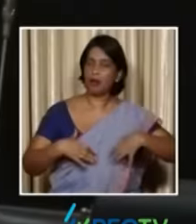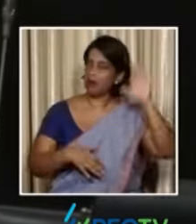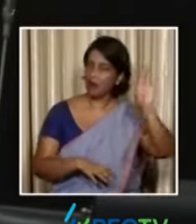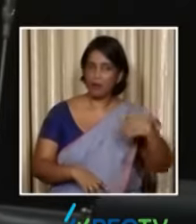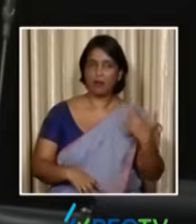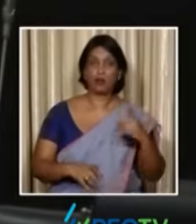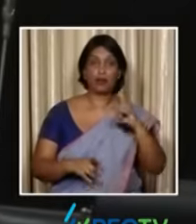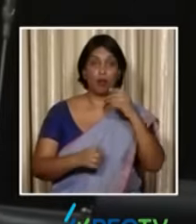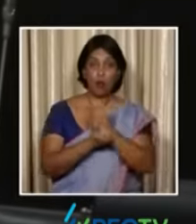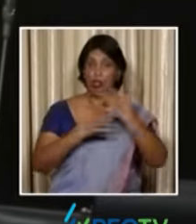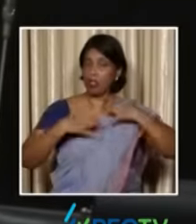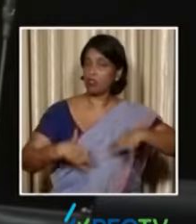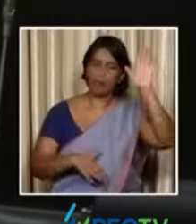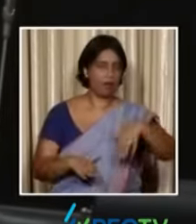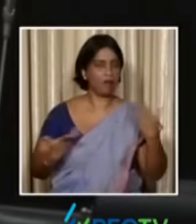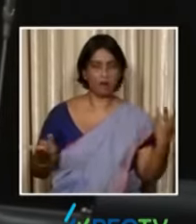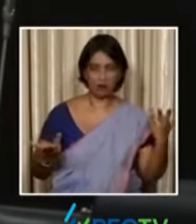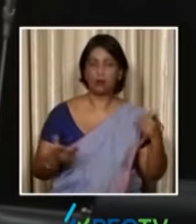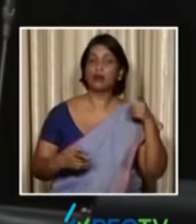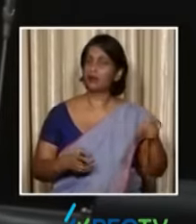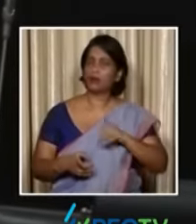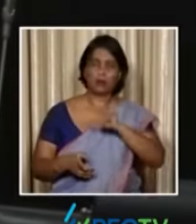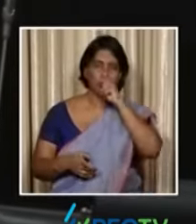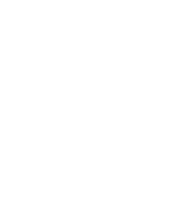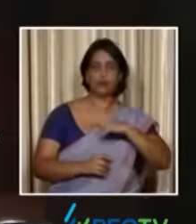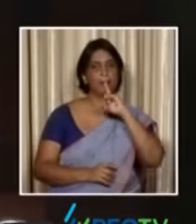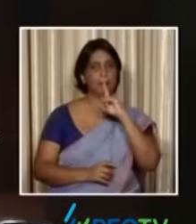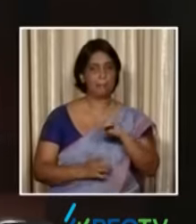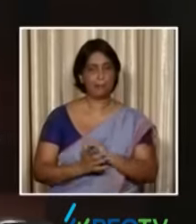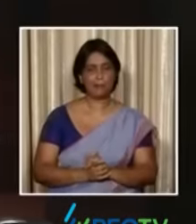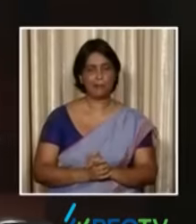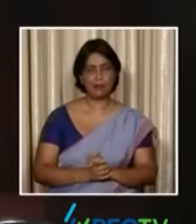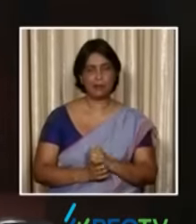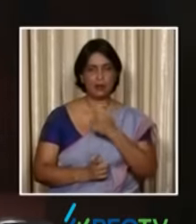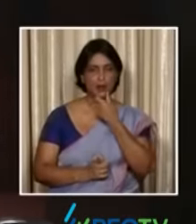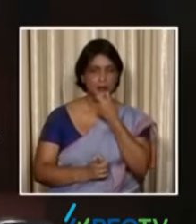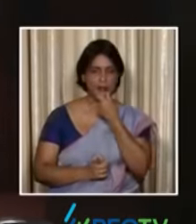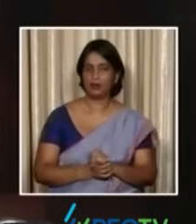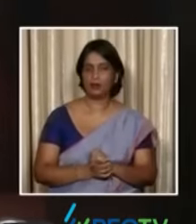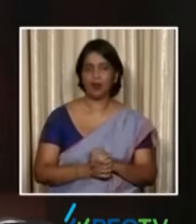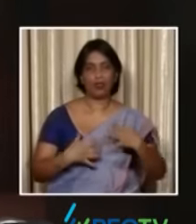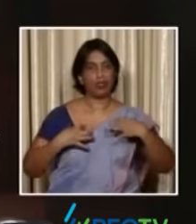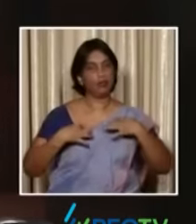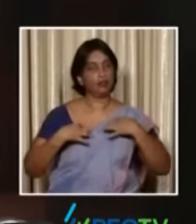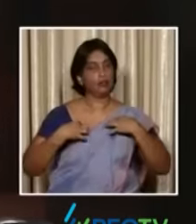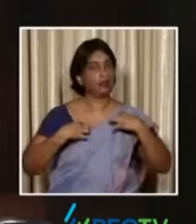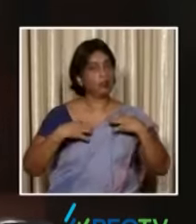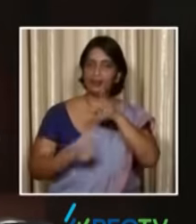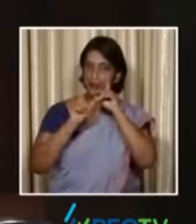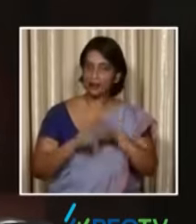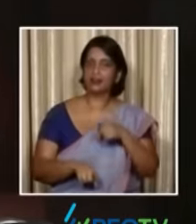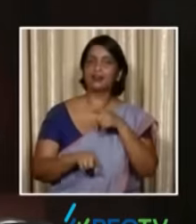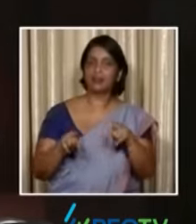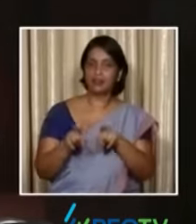නැහැ. නිල ඇඳුමෙන් ඇවිල්ලත් නැහැ. මේක සම්පූර්ණ වැරදි. ඉතින් මෙහෙමයි වස්ත්‍රයක් නැතුවවද දන්නේ